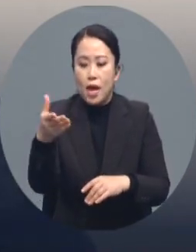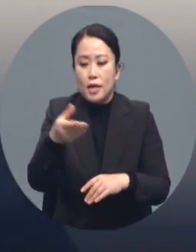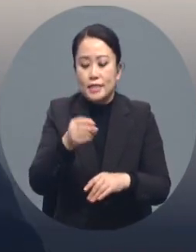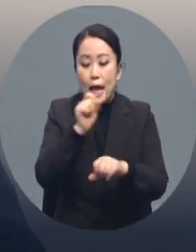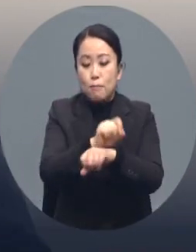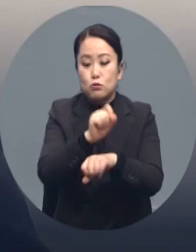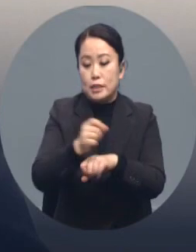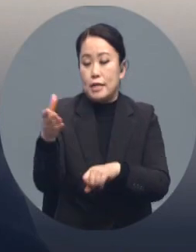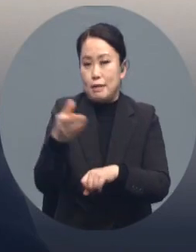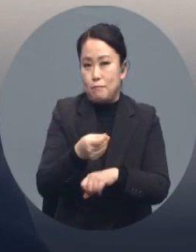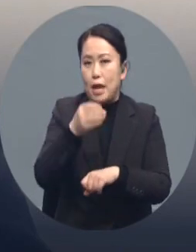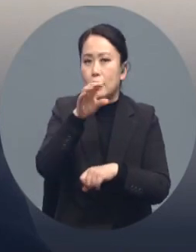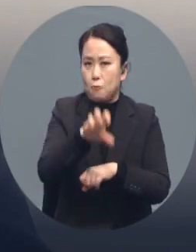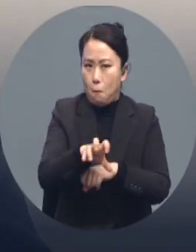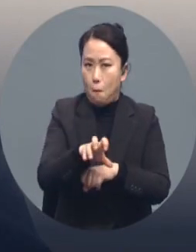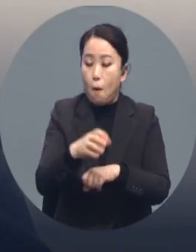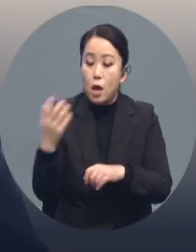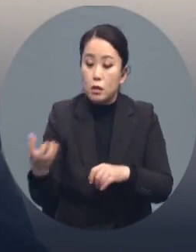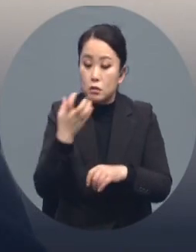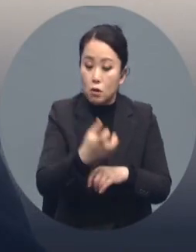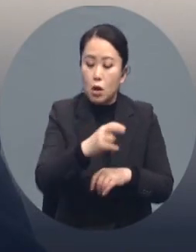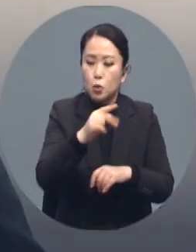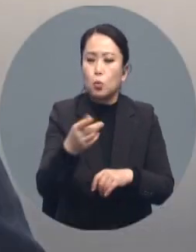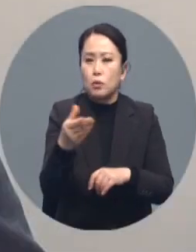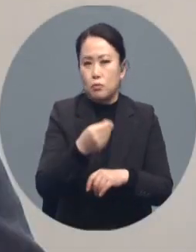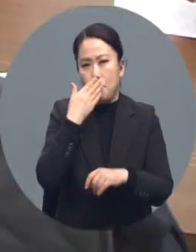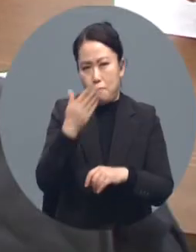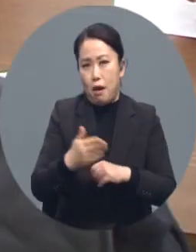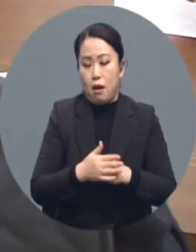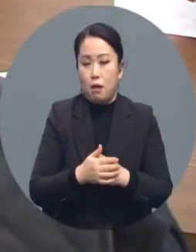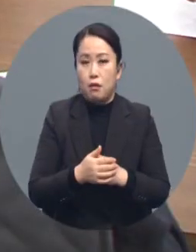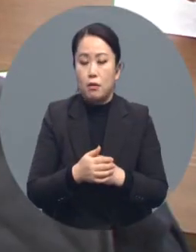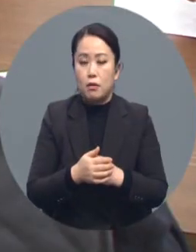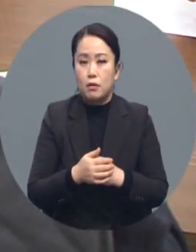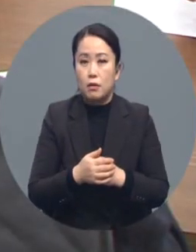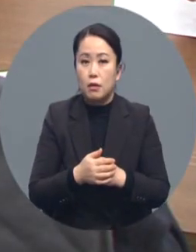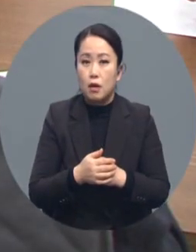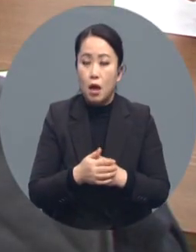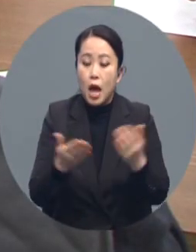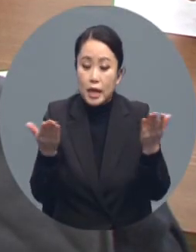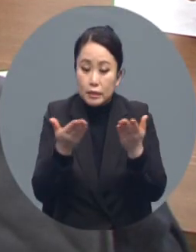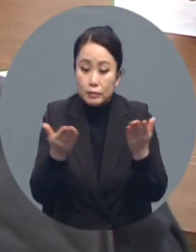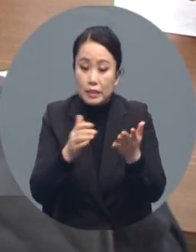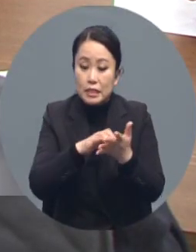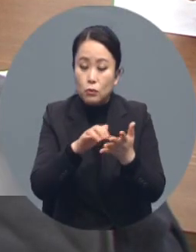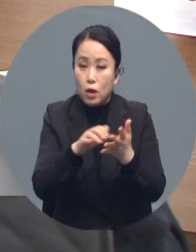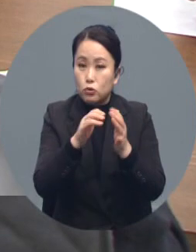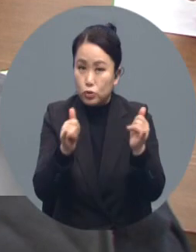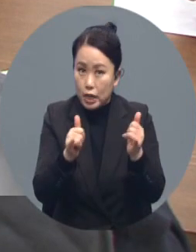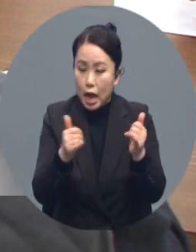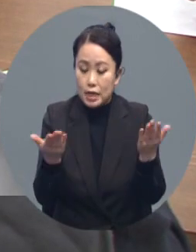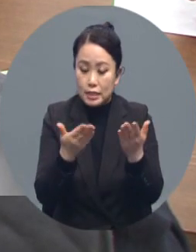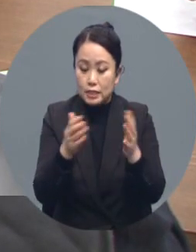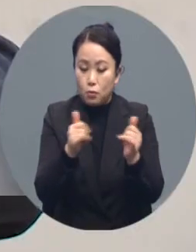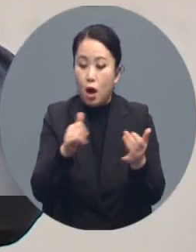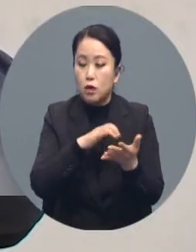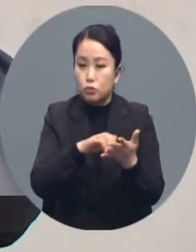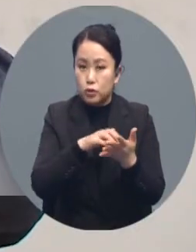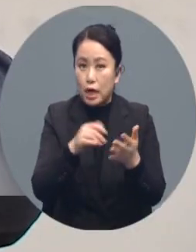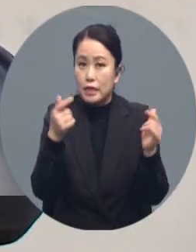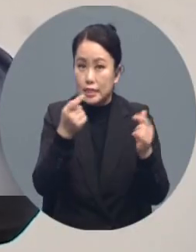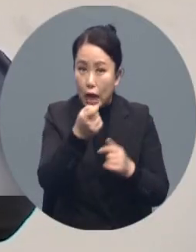이곳은 임대한다. 그런 기관이 제일 빠르겠죠. 근무 인원이 적고 단독 건물이 필요 없는